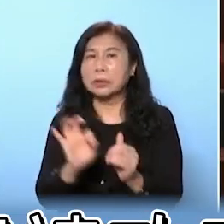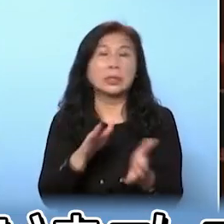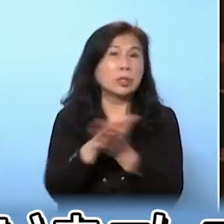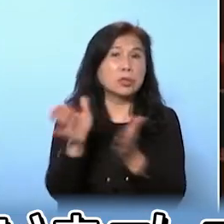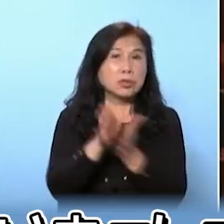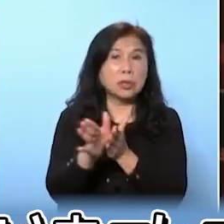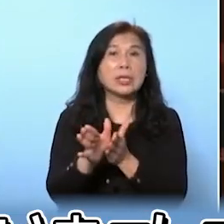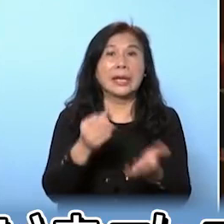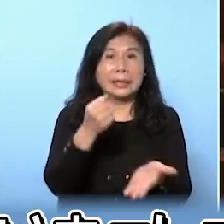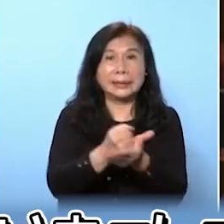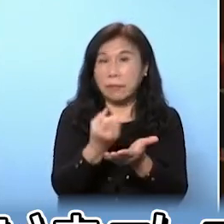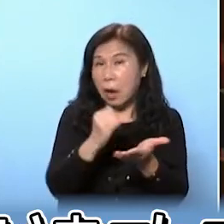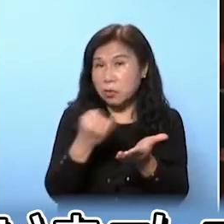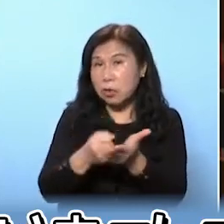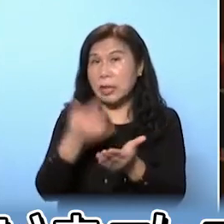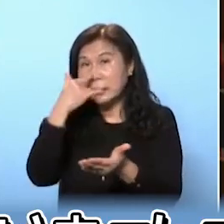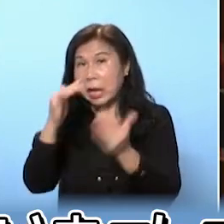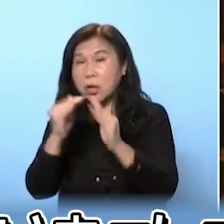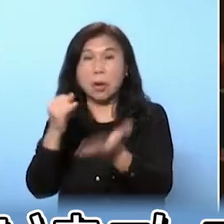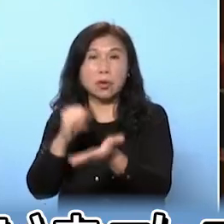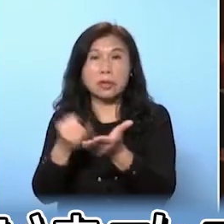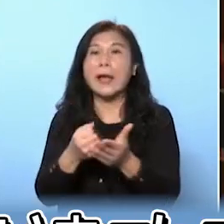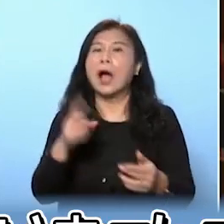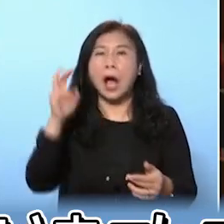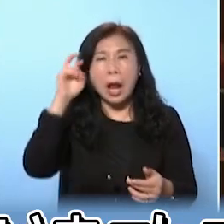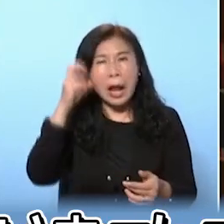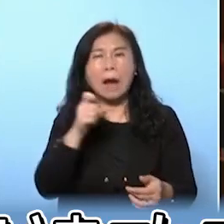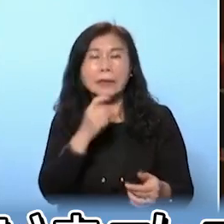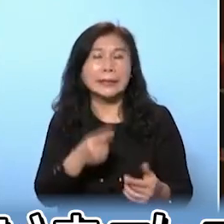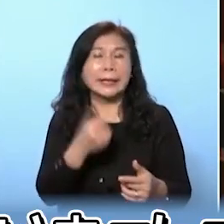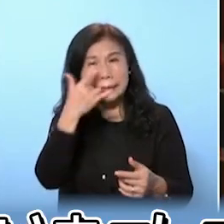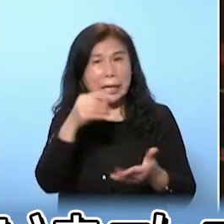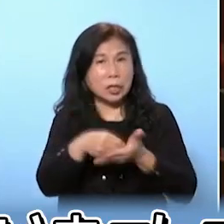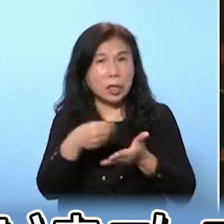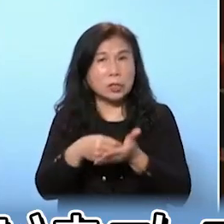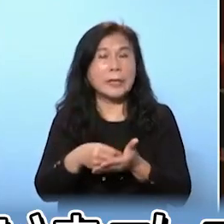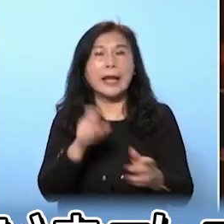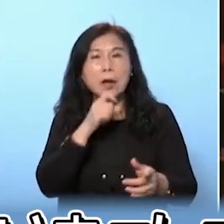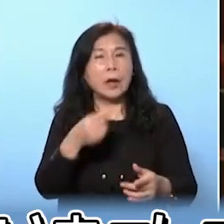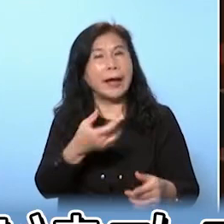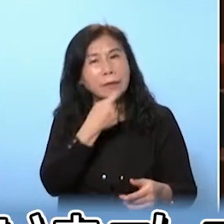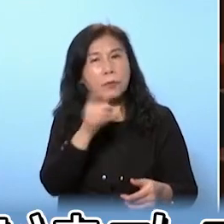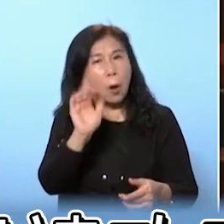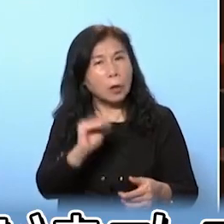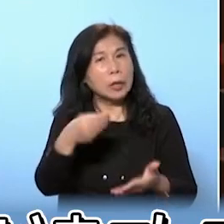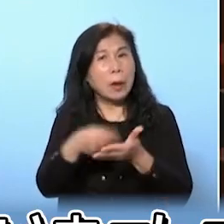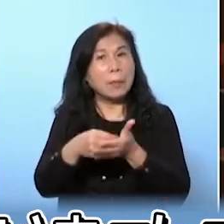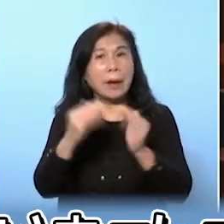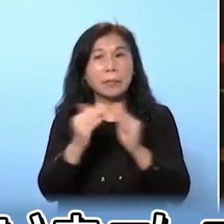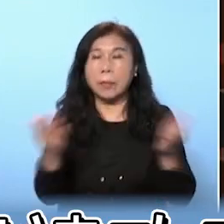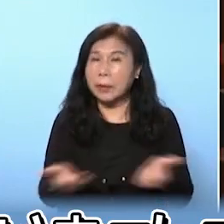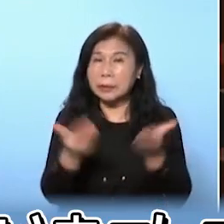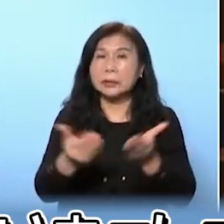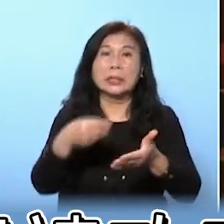花稅同埋新住宅印花稅能夠減輕有意置業者嘅經濟壓力，亦都會提高佢哋置業嘅意願，有助於